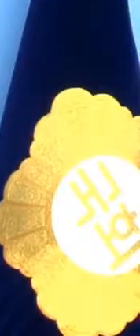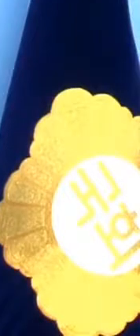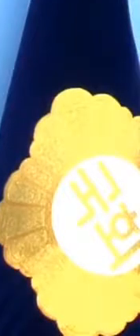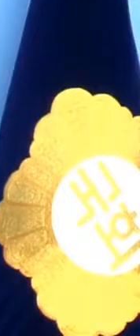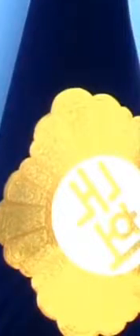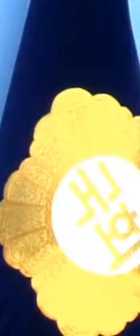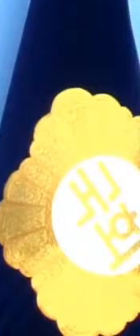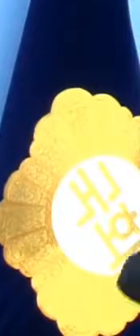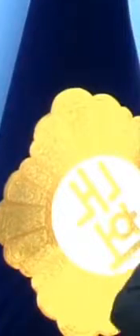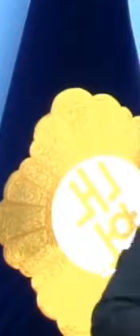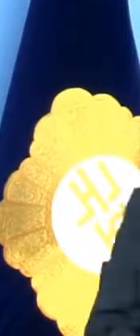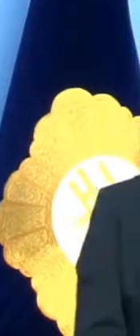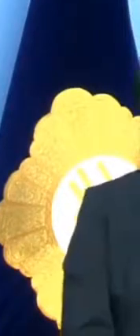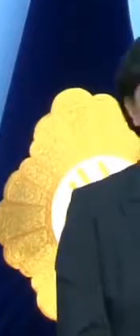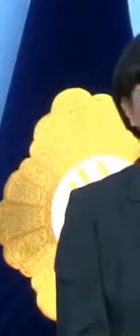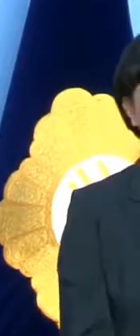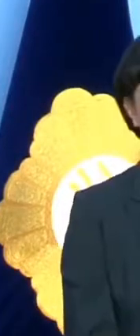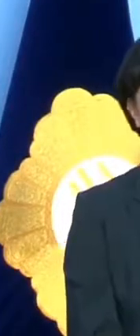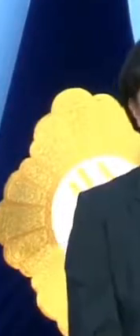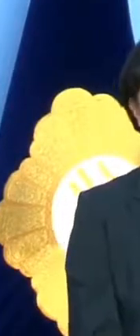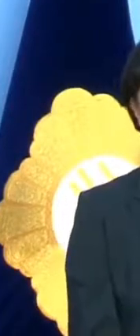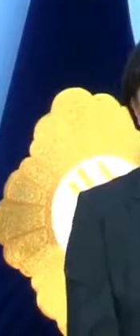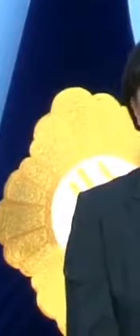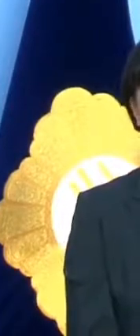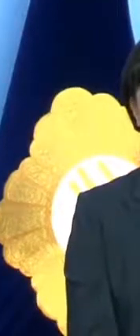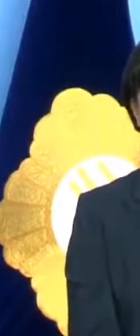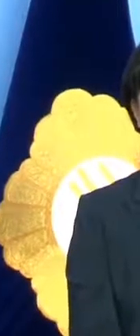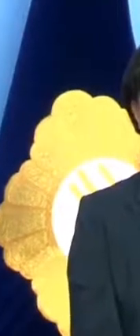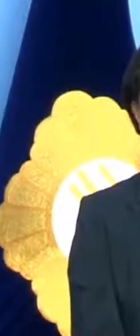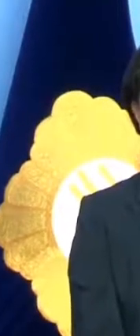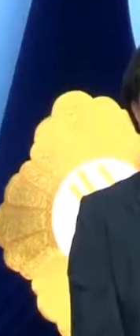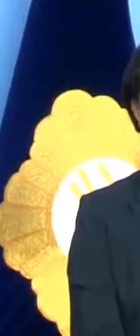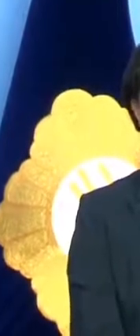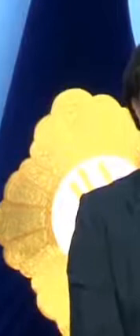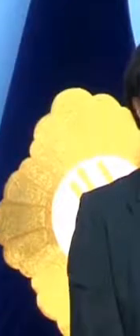혹시 질문 있으시면 받도록 하겠습니다